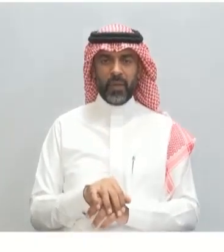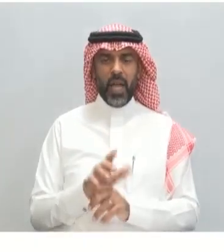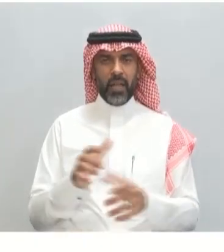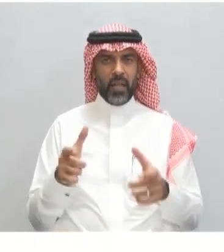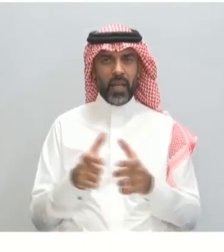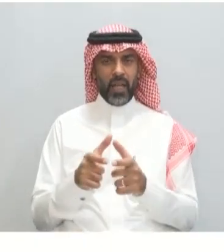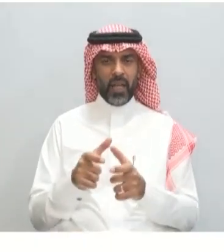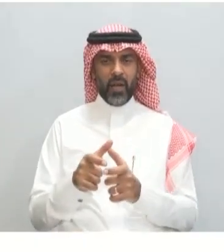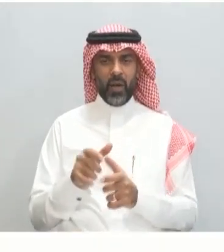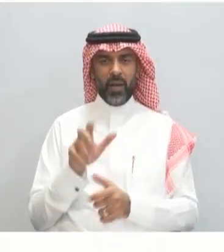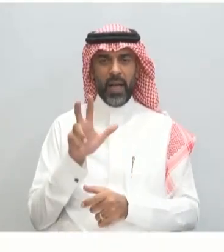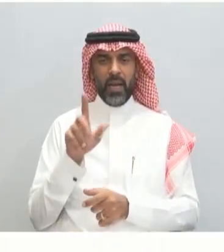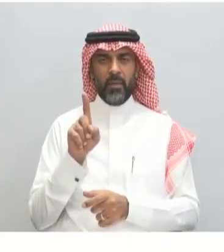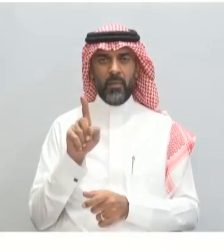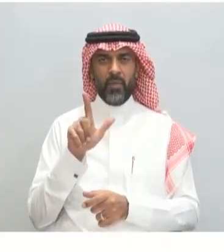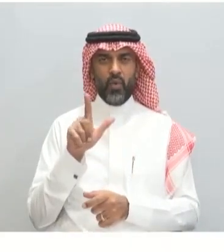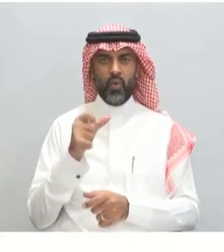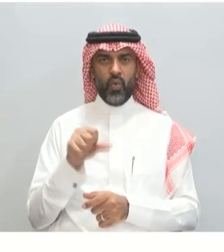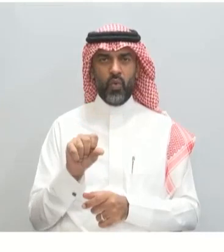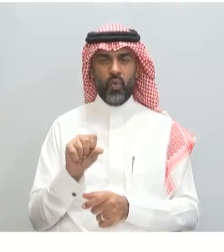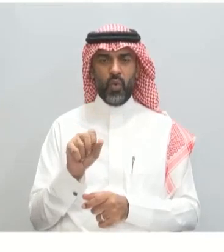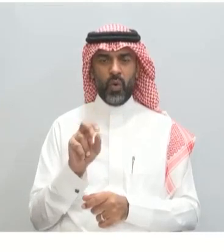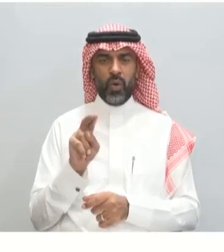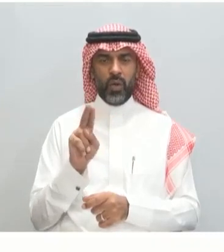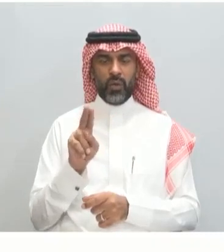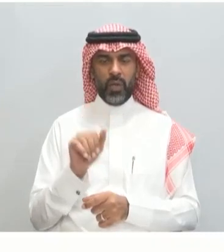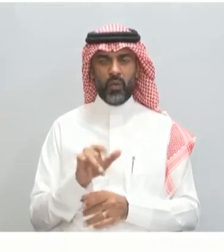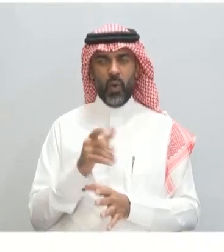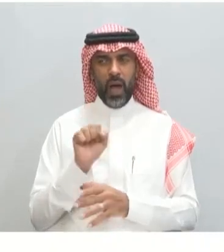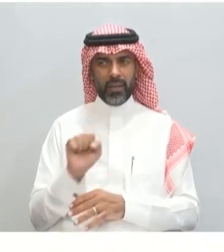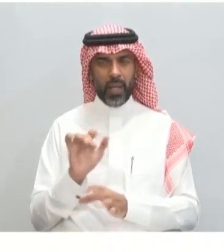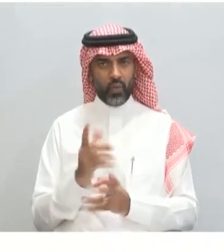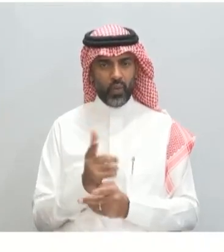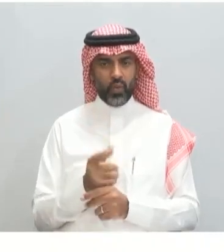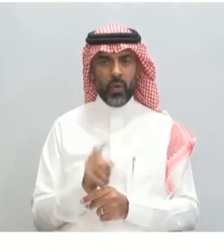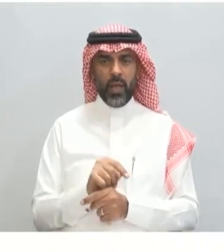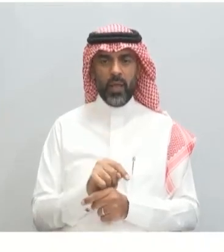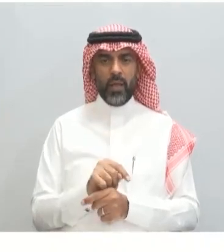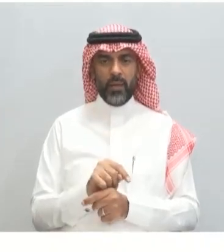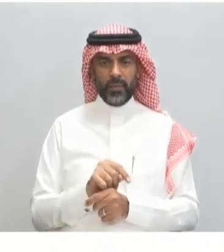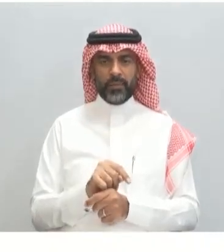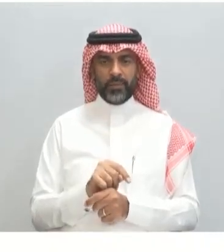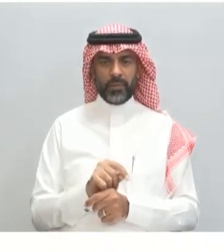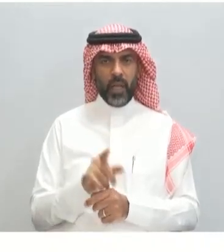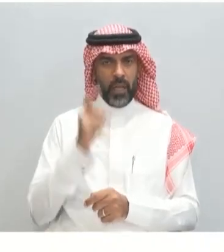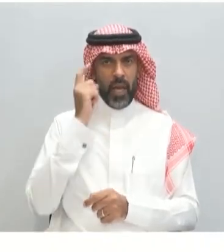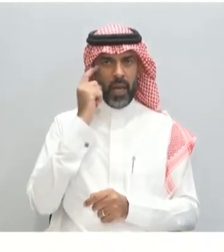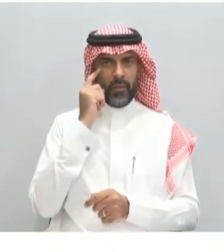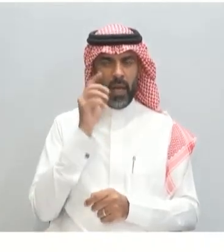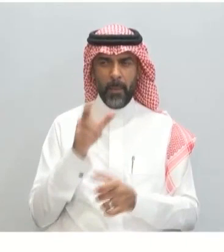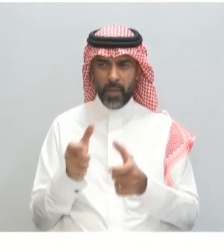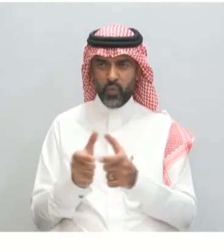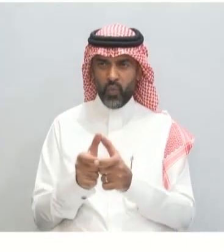كواكب التويد ابنائي تعرفنا عليها وما هي خصائصها ايضا تعرفت انا وانتم على